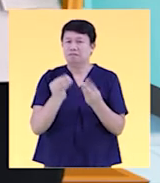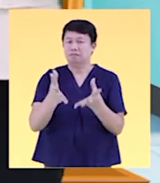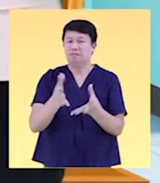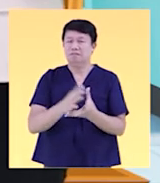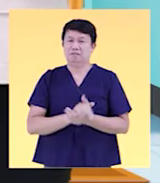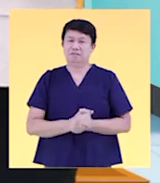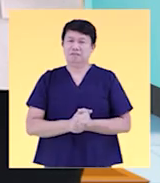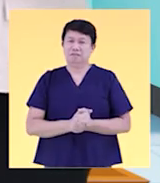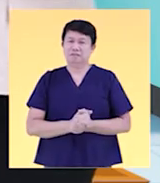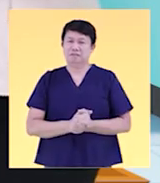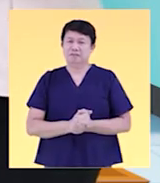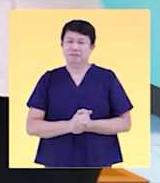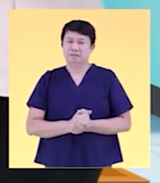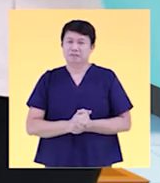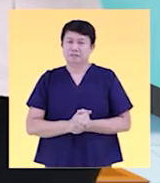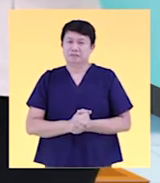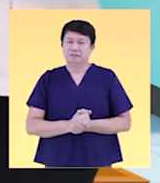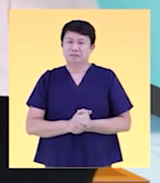given?